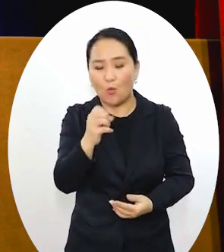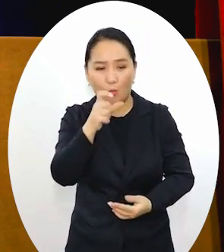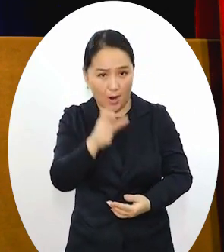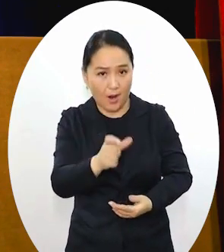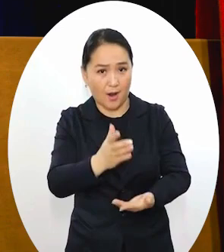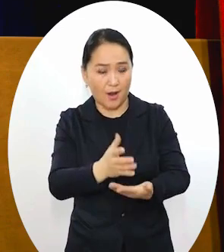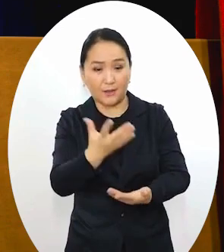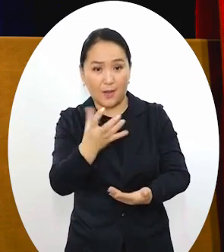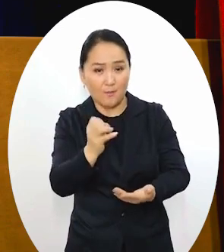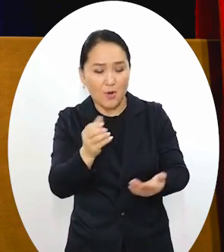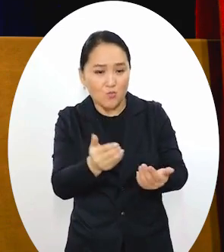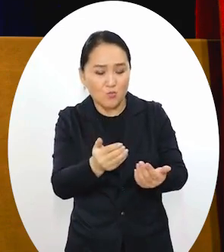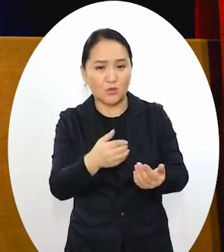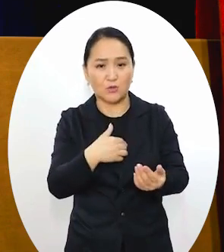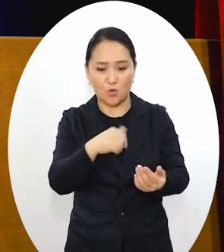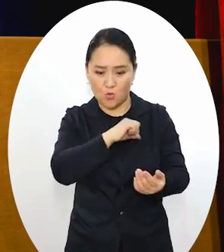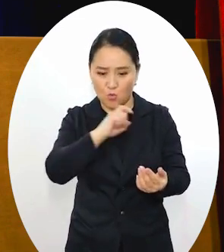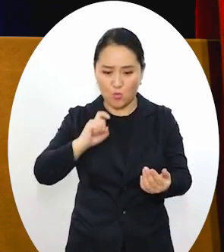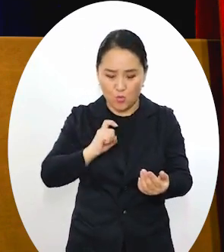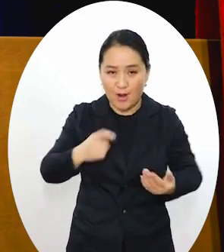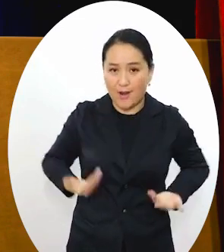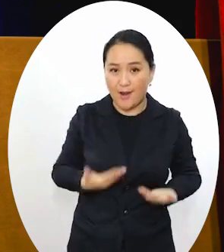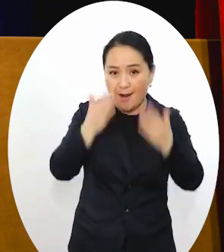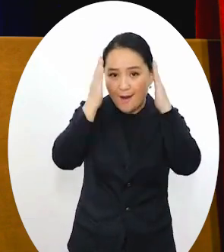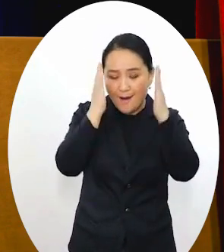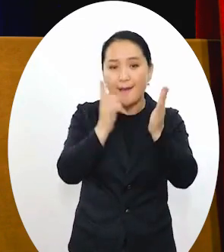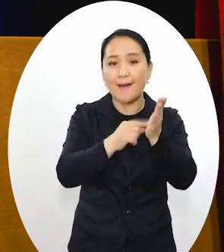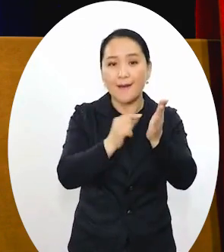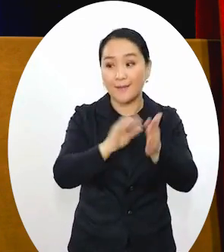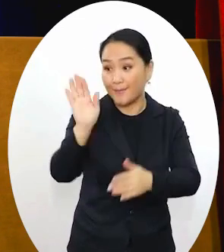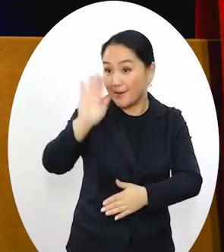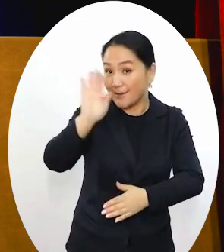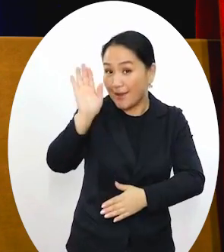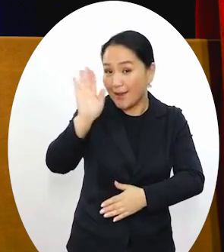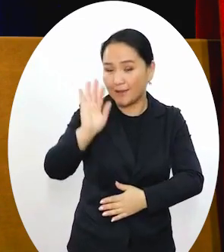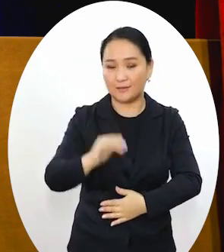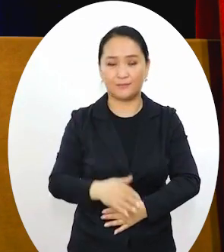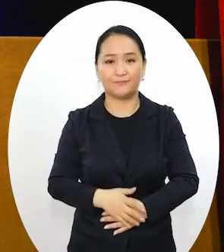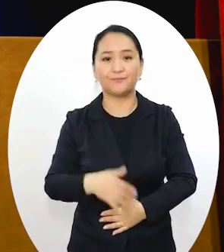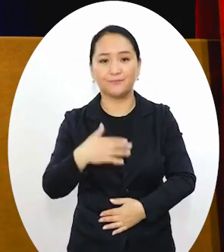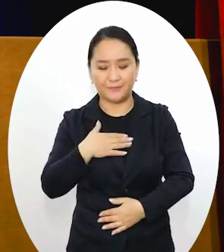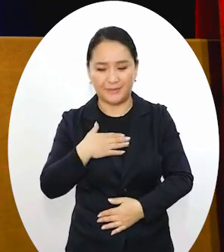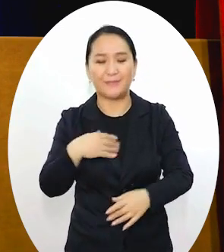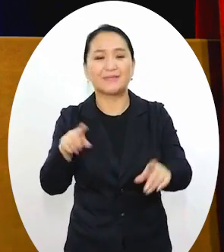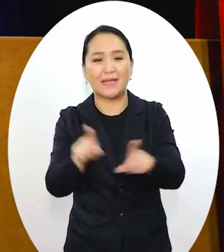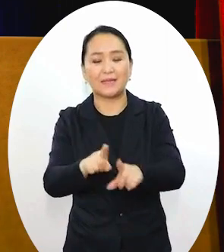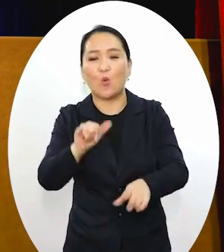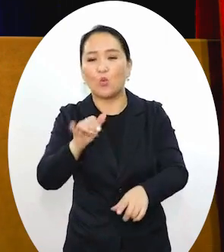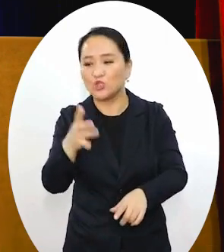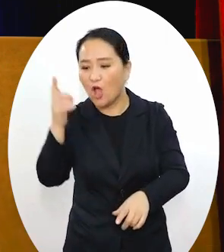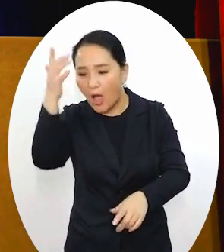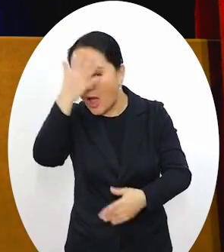үлдсэн. Тэгэхээр амин хувь хичээж байхгүй бол болохгүй шүү дээ. За, баяртай байна. Гисэн уух